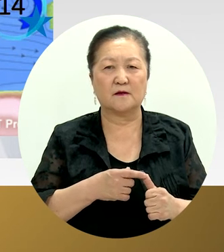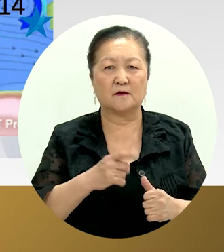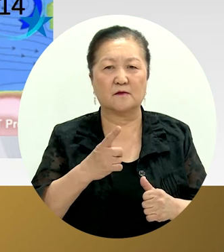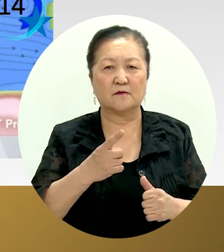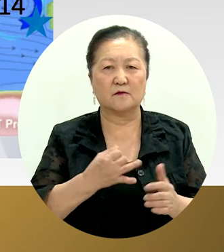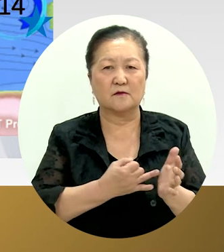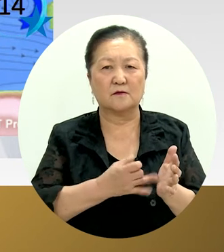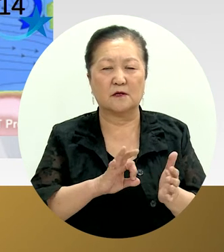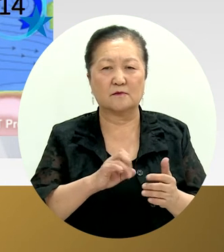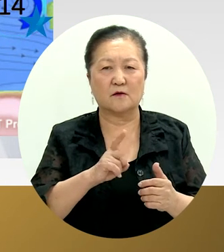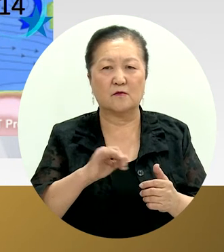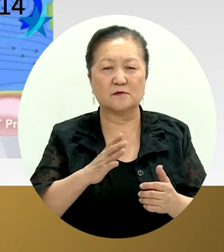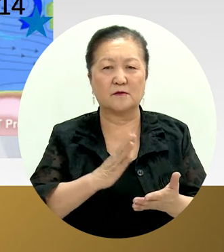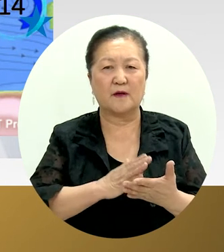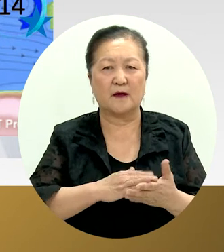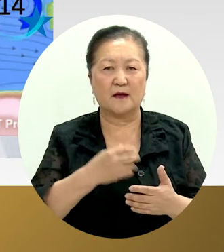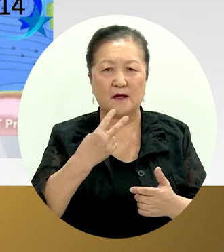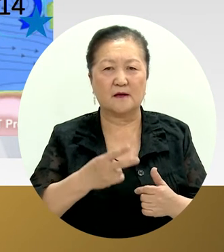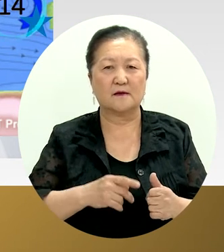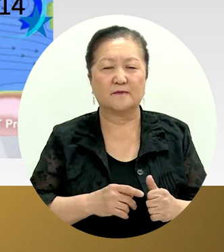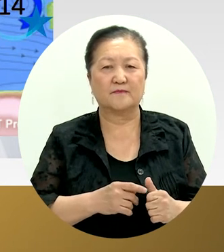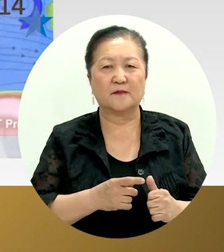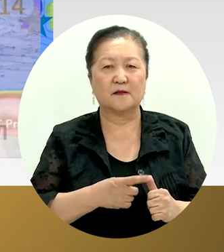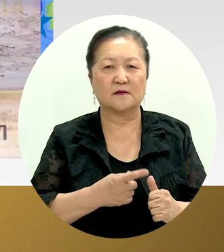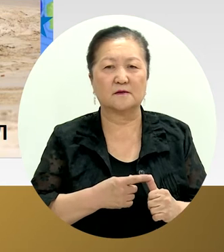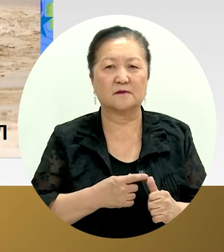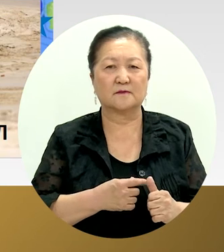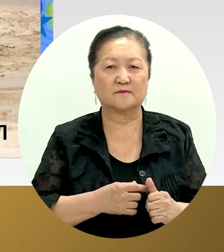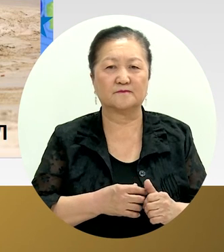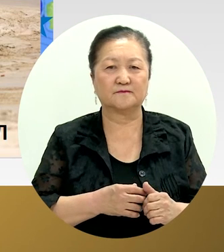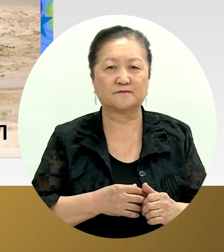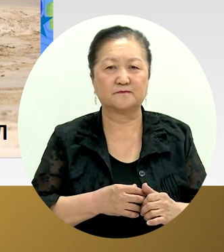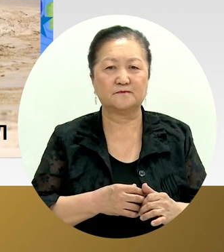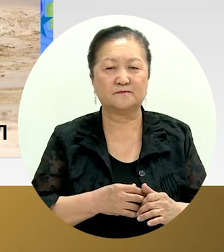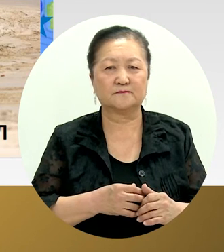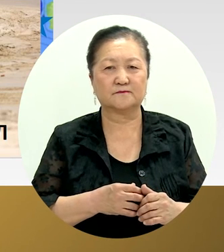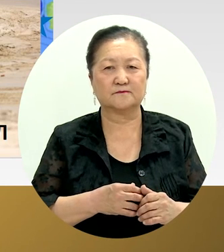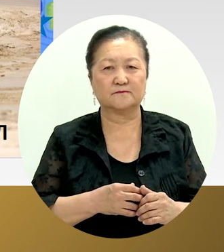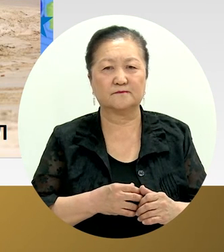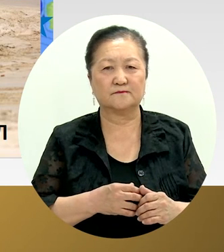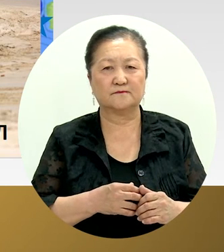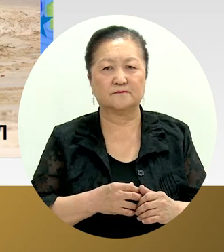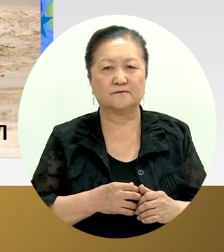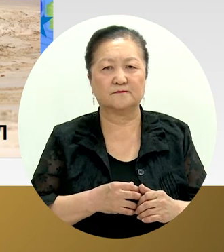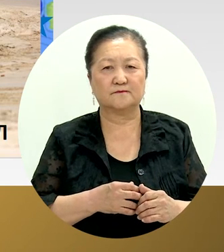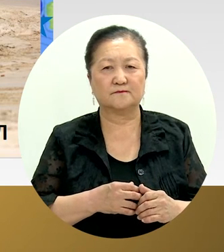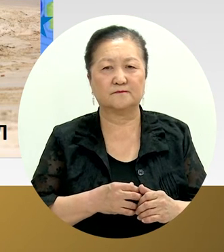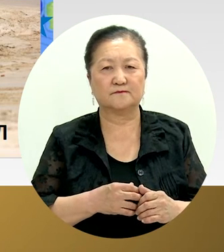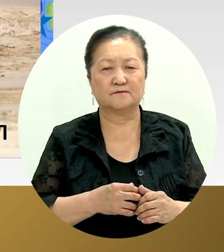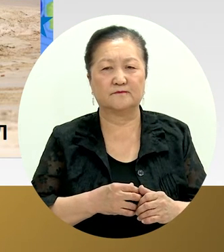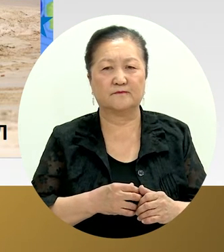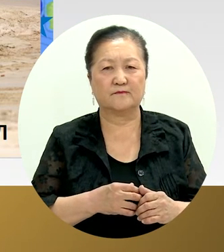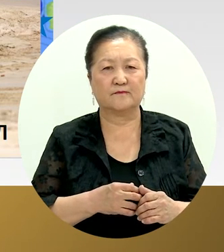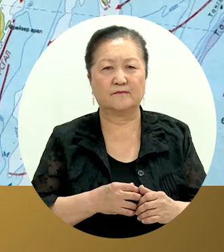сурахчгийн 170 дахь удаасан. Зүгээр тий. За энэ урсгал маань тухайн газрын оронд хэн нөлөөснийг дараах зургаас харъя. За жишээ